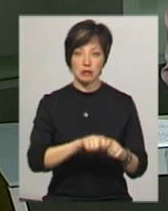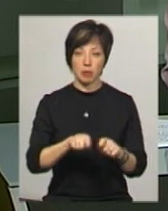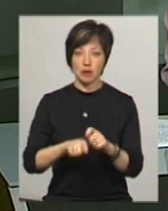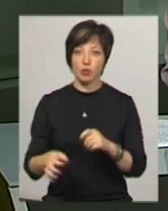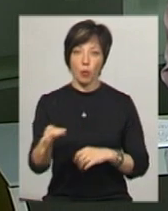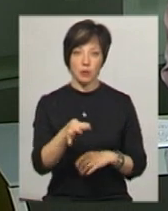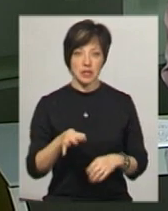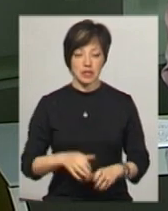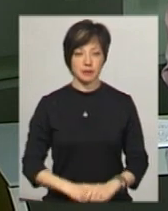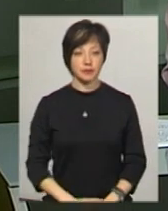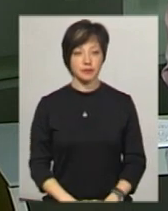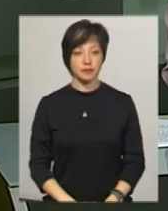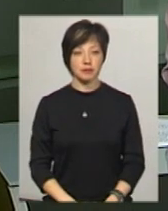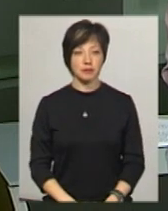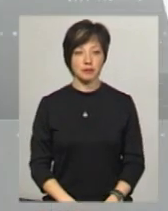інспекції області Наталя Сологуб.